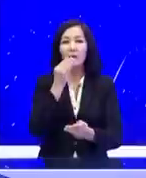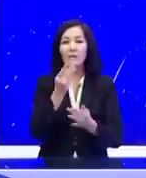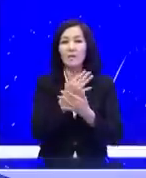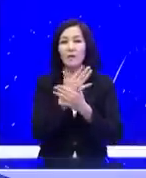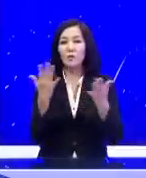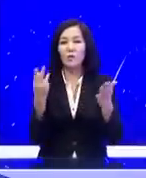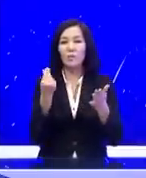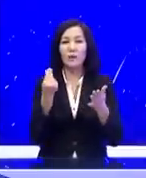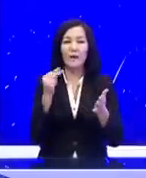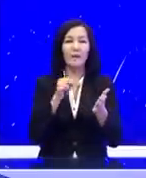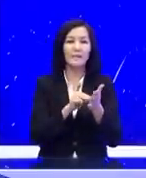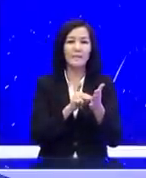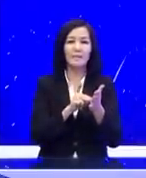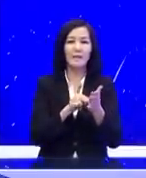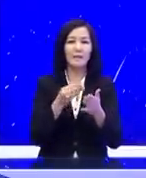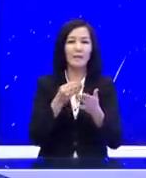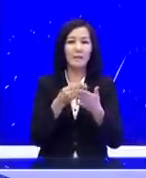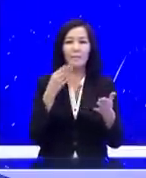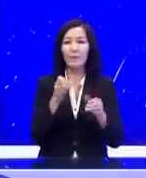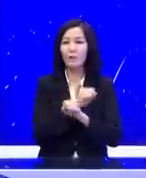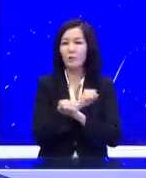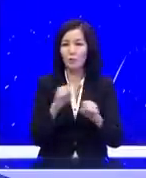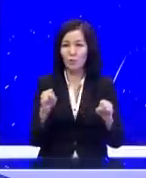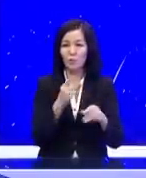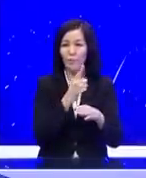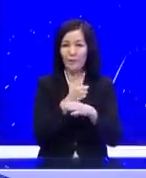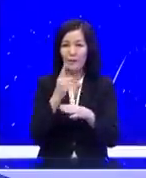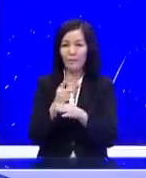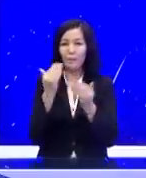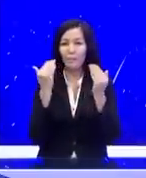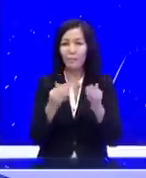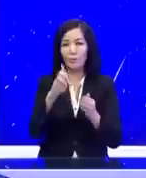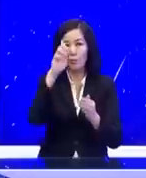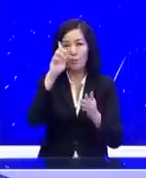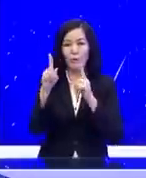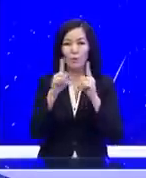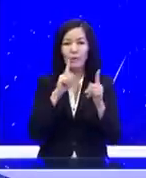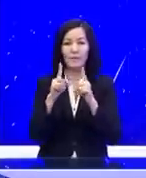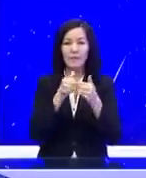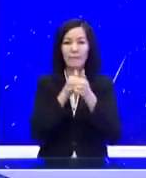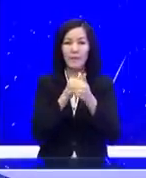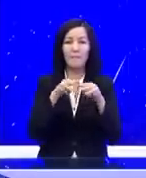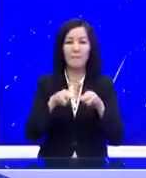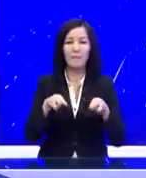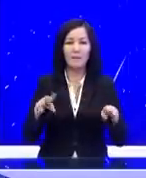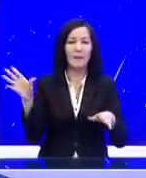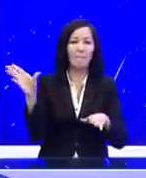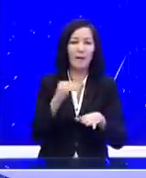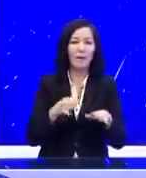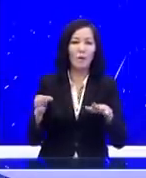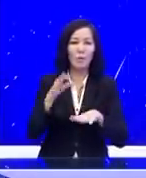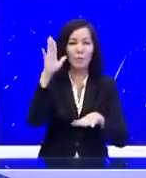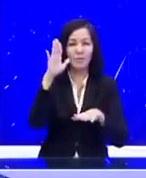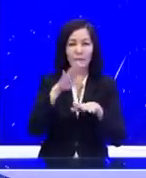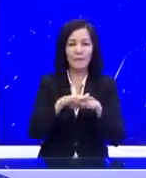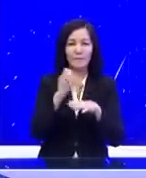Хабарымызды жалғастырамыз. Азық-түлік бағасын шектен тыс өсіруге жол берілмеу керек. Бүгін үкімет отырысында премьер-министр барлық облысқа